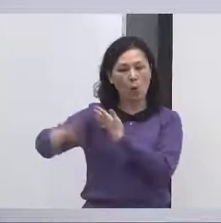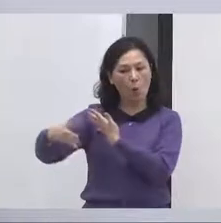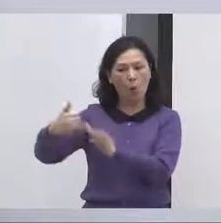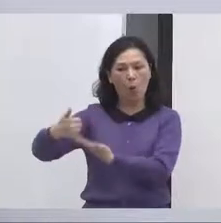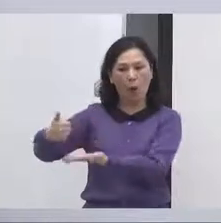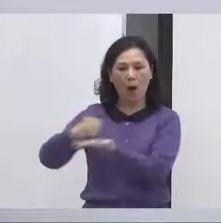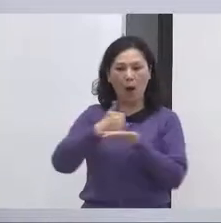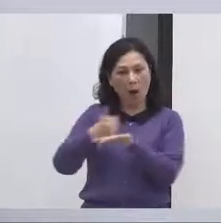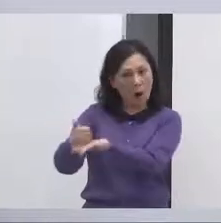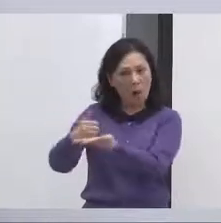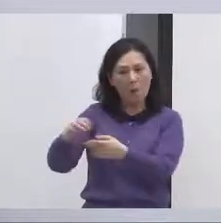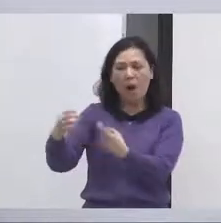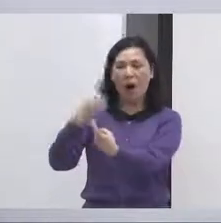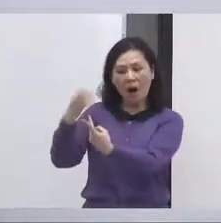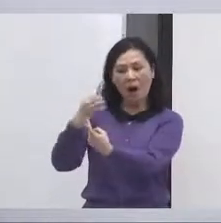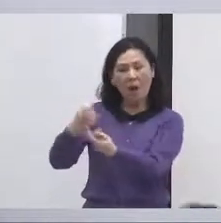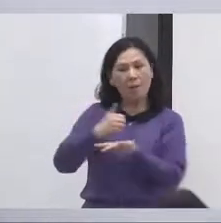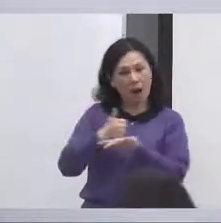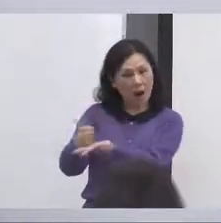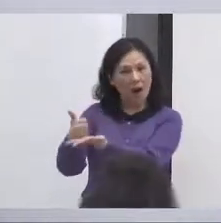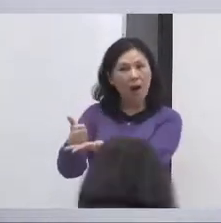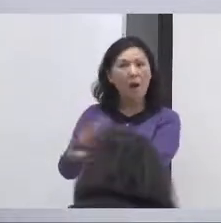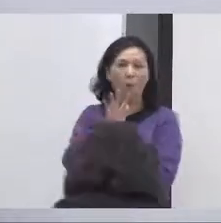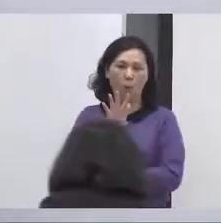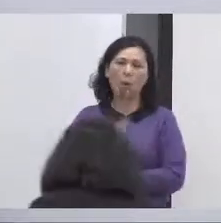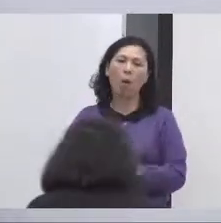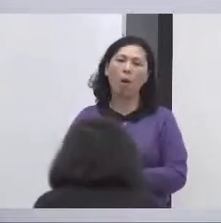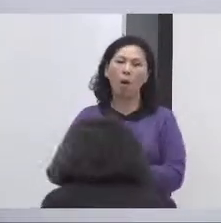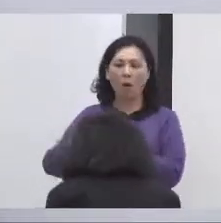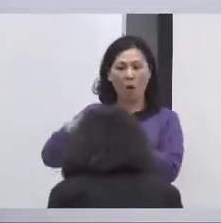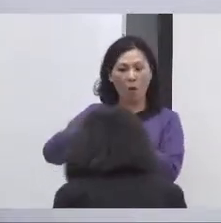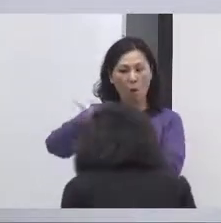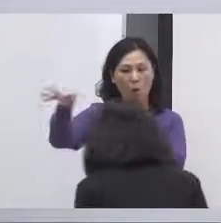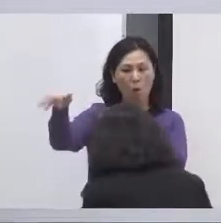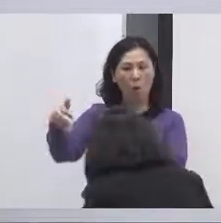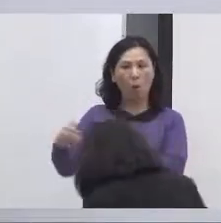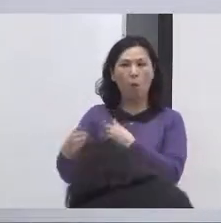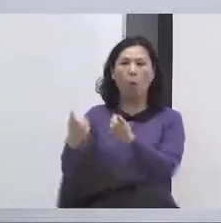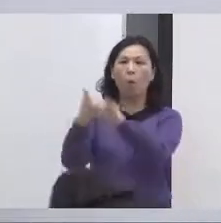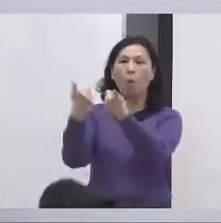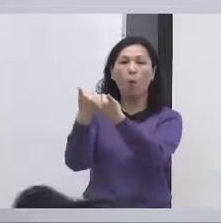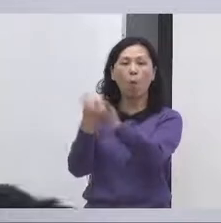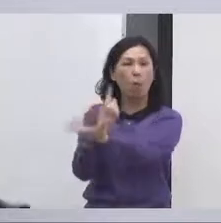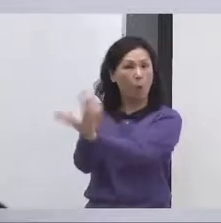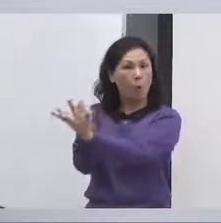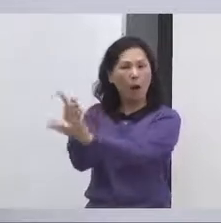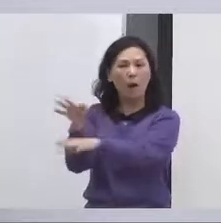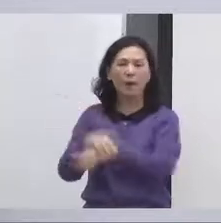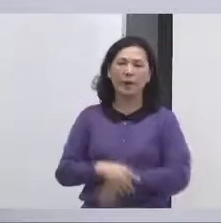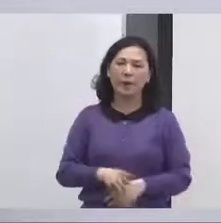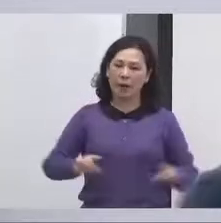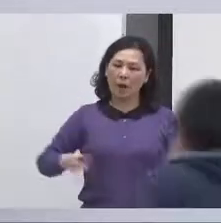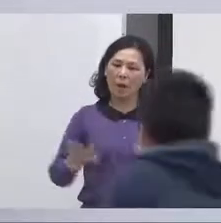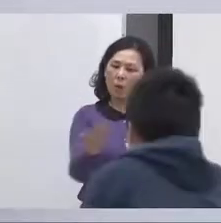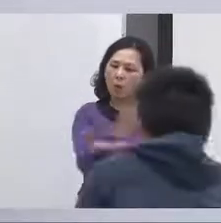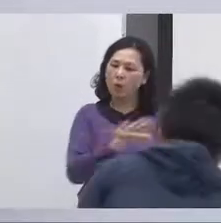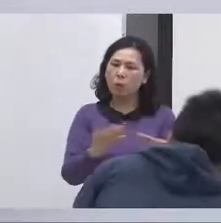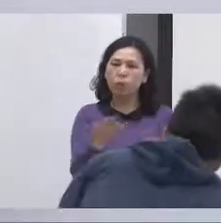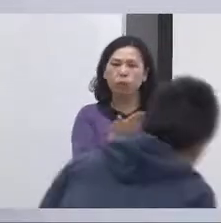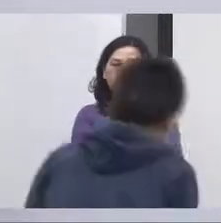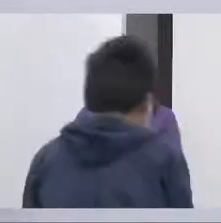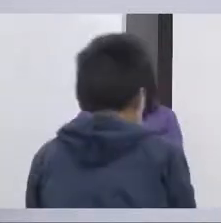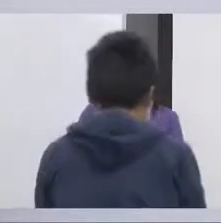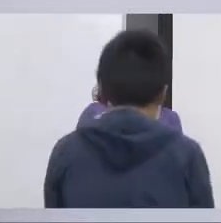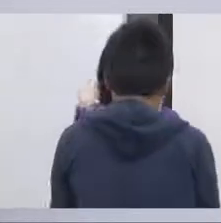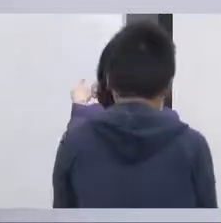时候，因为确实会有人来邀约我们出国去参加会议，那国际交流想办法就是去年